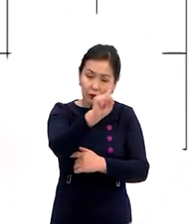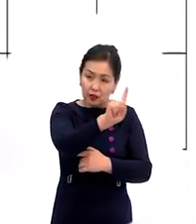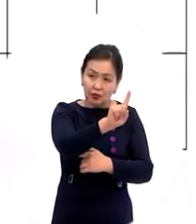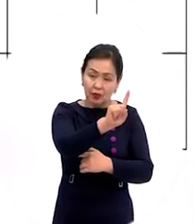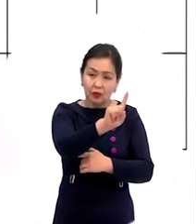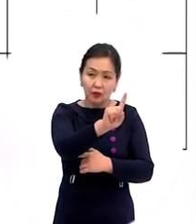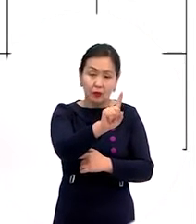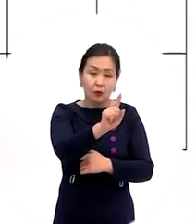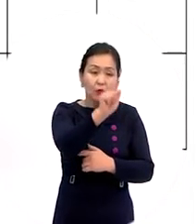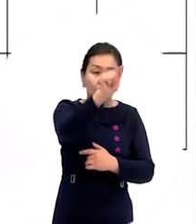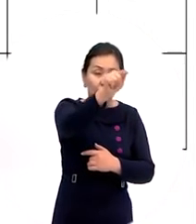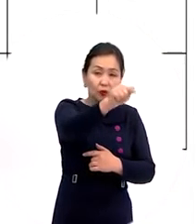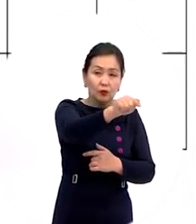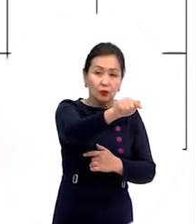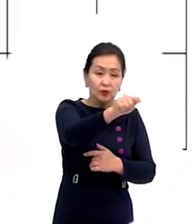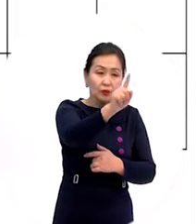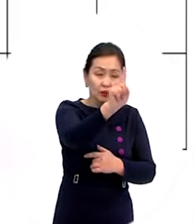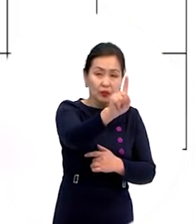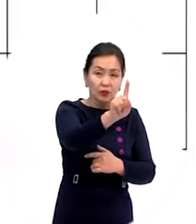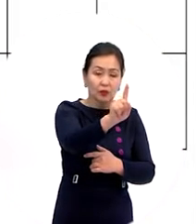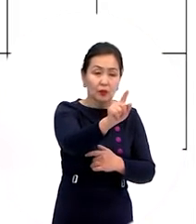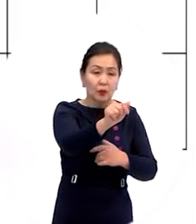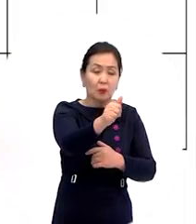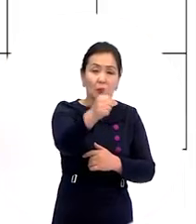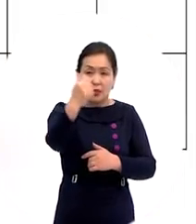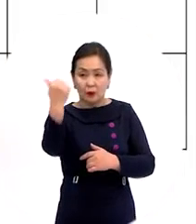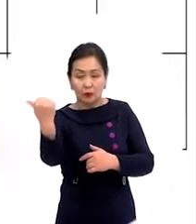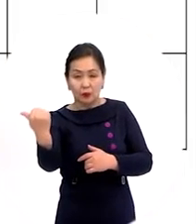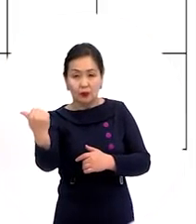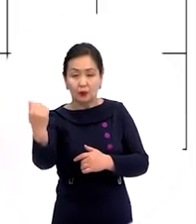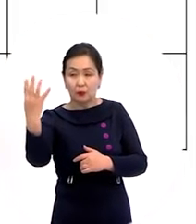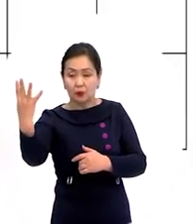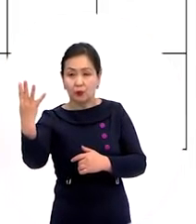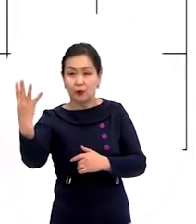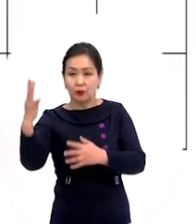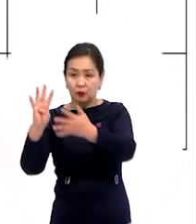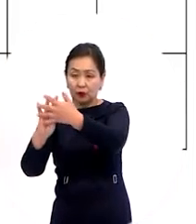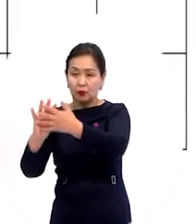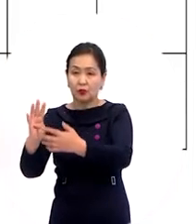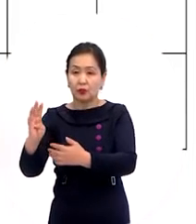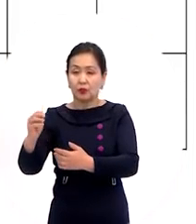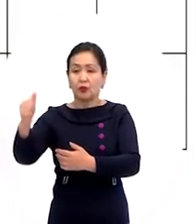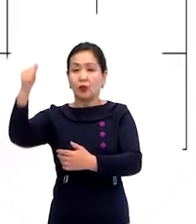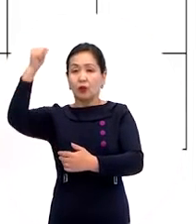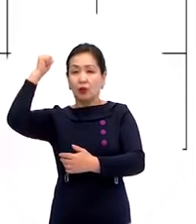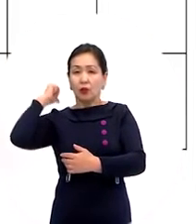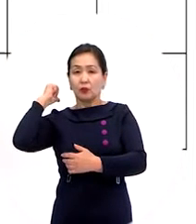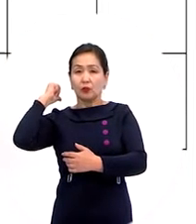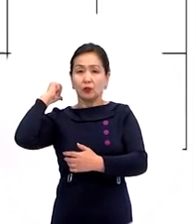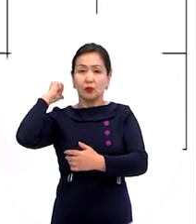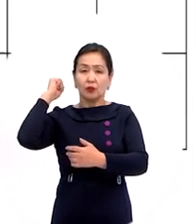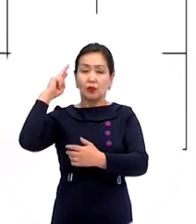нүд, урд зүгт 1 нүд, баруун зүгт 4 нүд, хойд